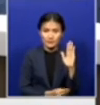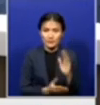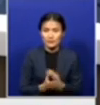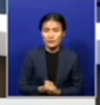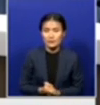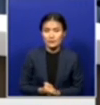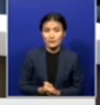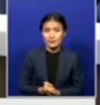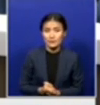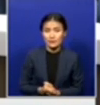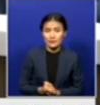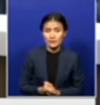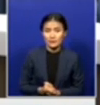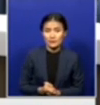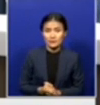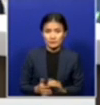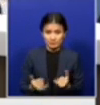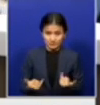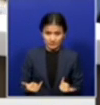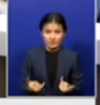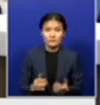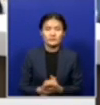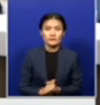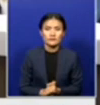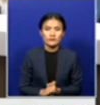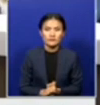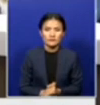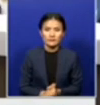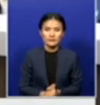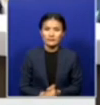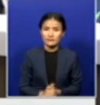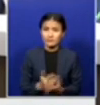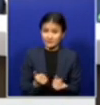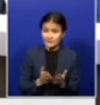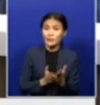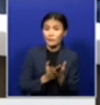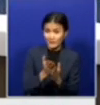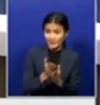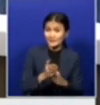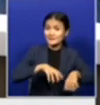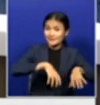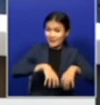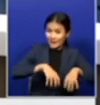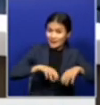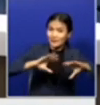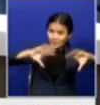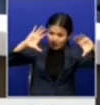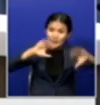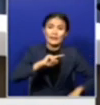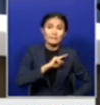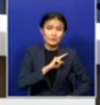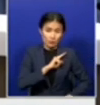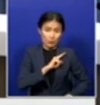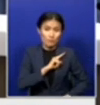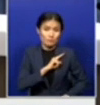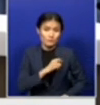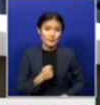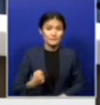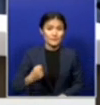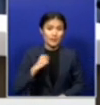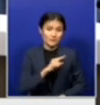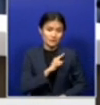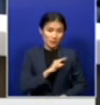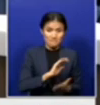คือฝ่ายบริหารมีอำนาจสูงสุดแต่การตรวจสอบในการใช้จ่ายเงิน